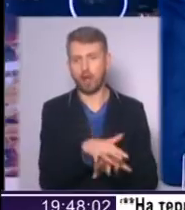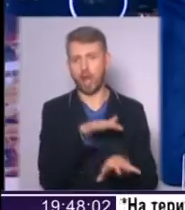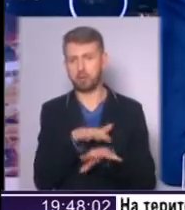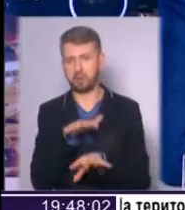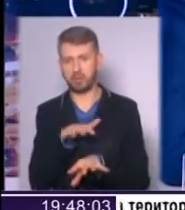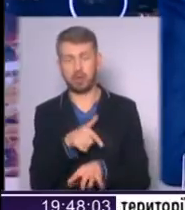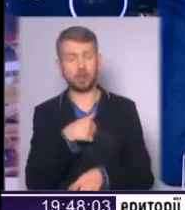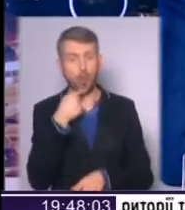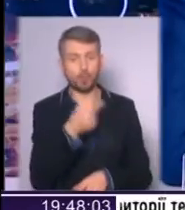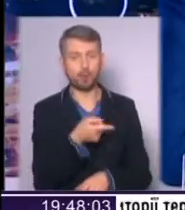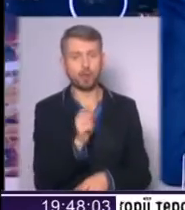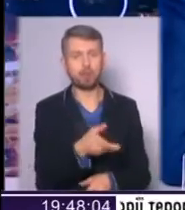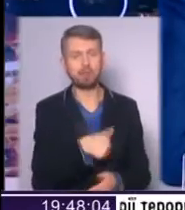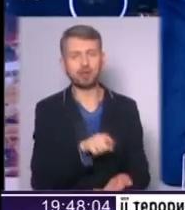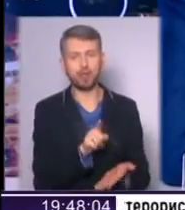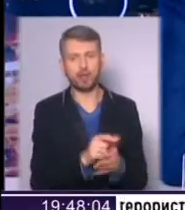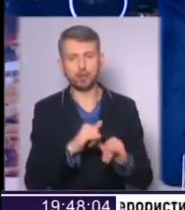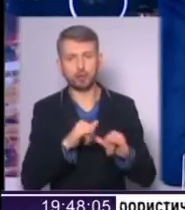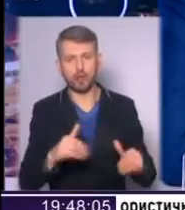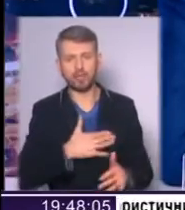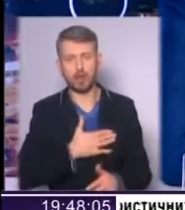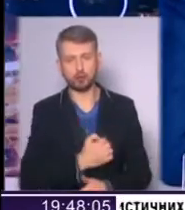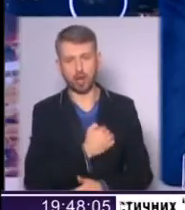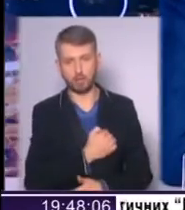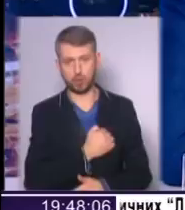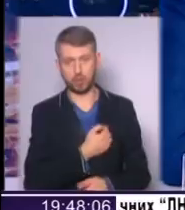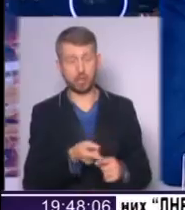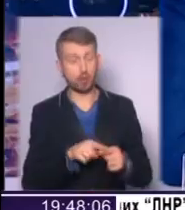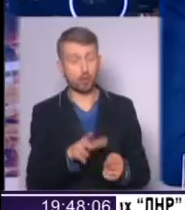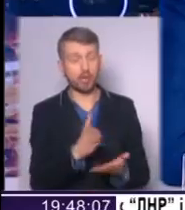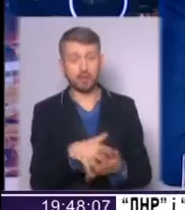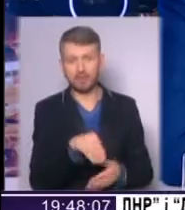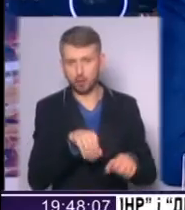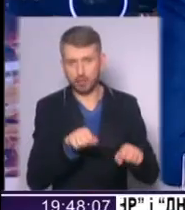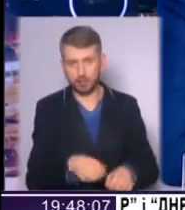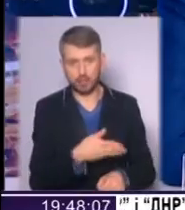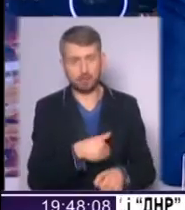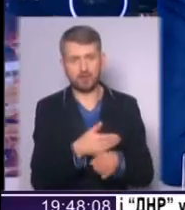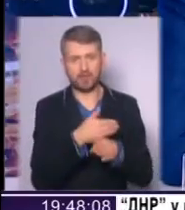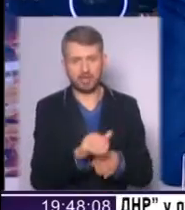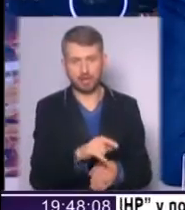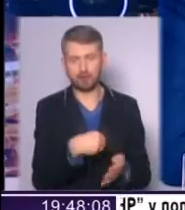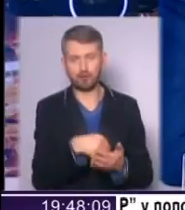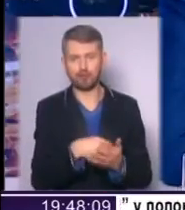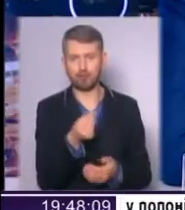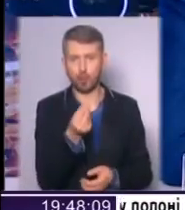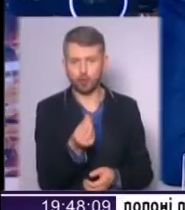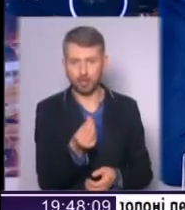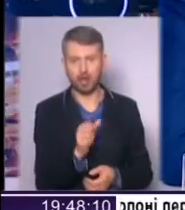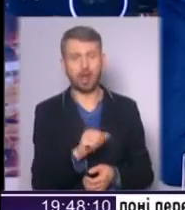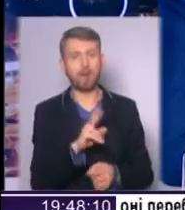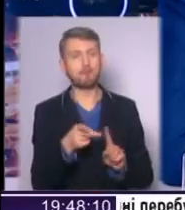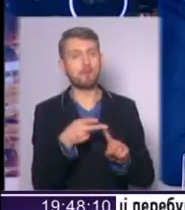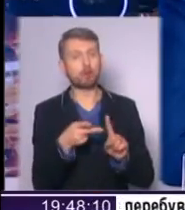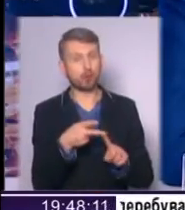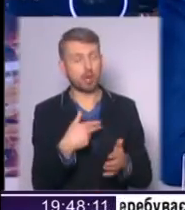про те, що ми зобов'язані розвивати нашу армію. Так. І для цього є всі можливості. Ми, по-перше, виділяли з бюджету кошти. А по-друге,